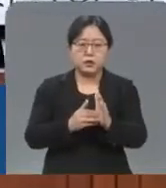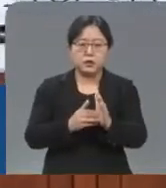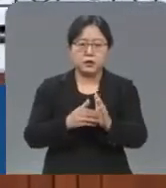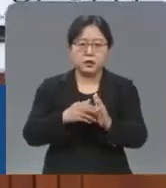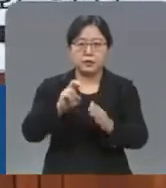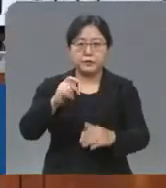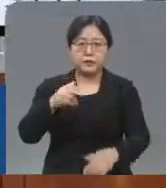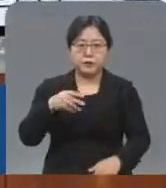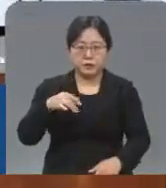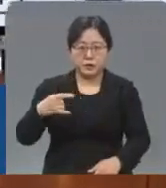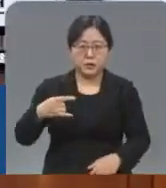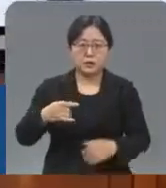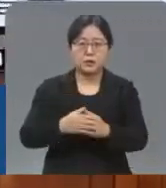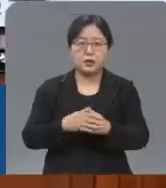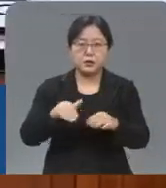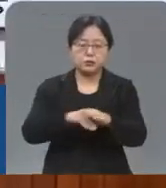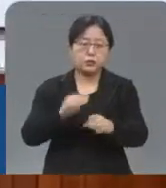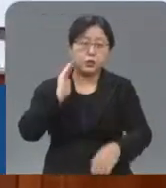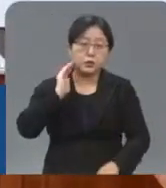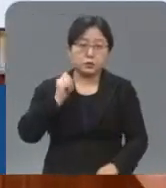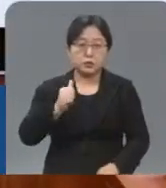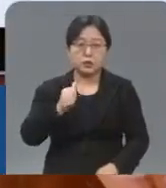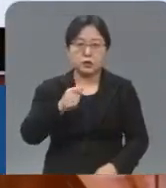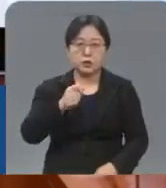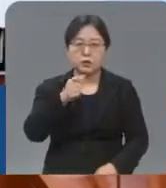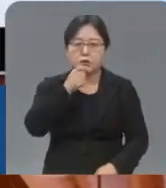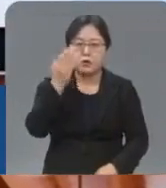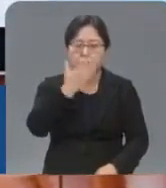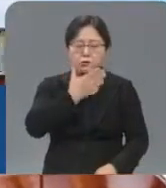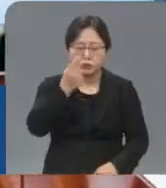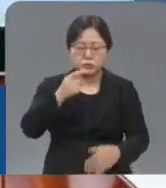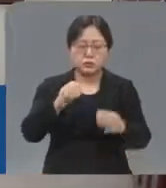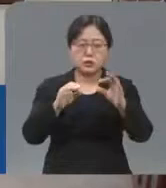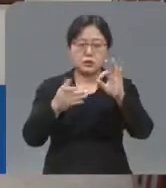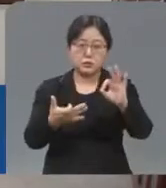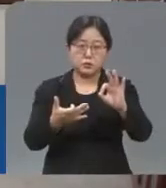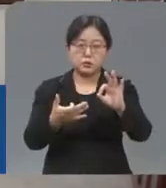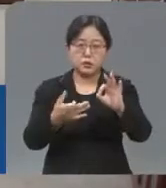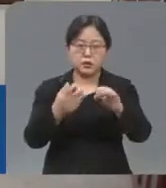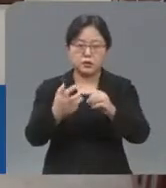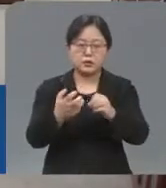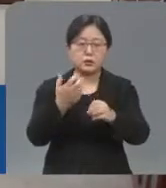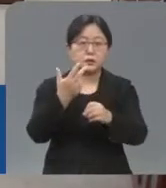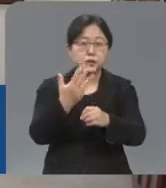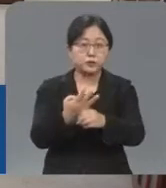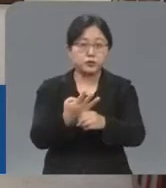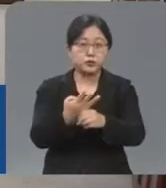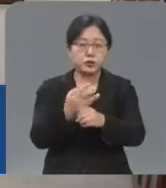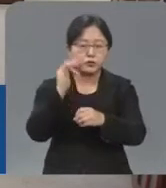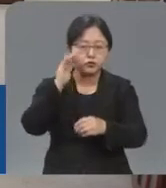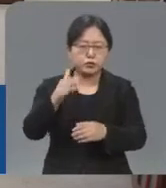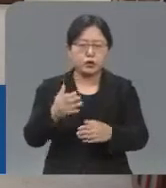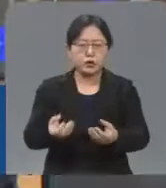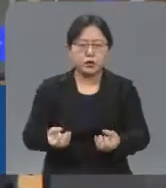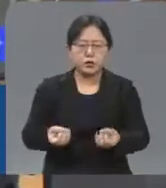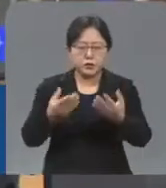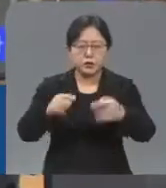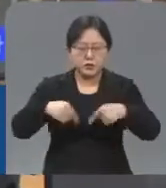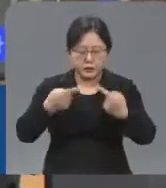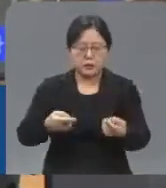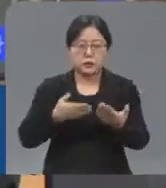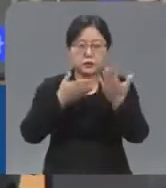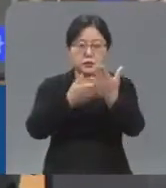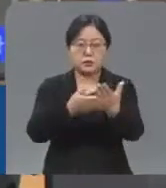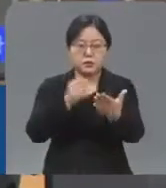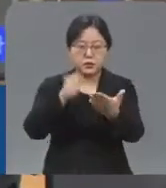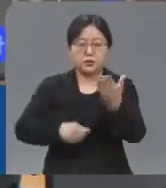민덕희 의원이 대표 발의한 문재인 대통령 여수순천 11구 사건 제73주년 추념식 참석 요청을 위한 건의안을